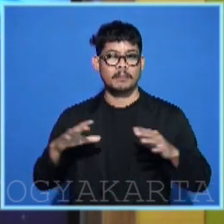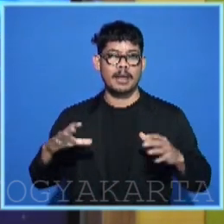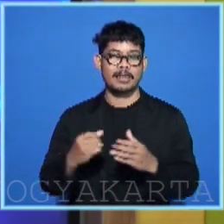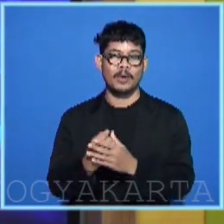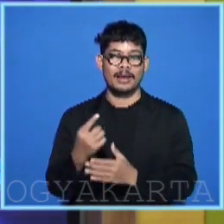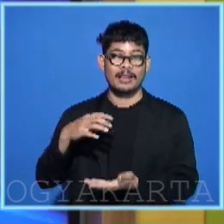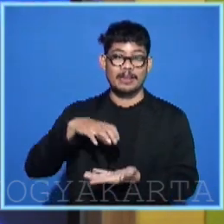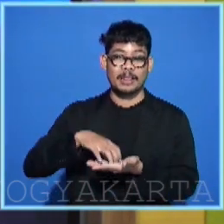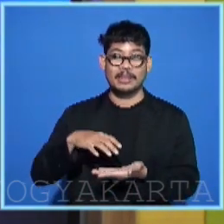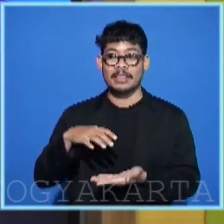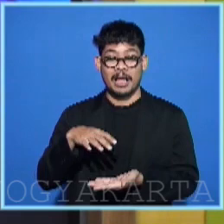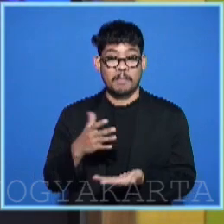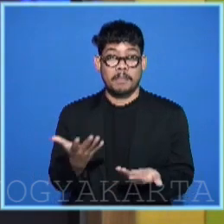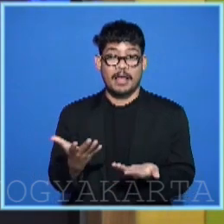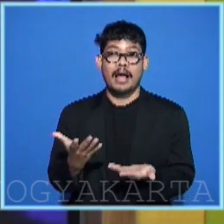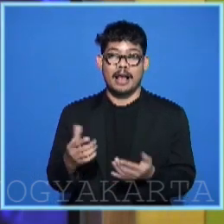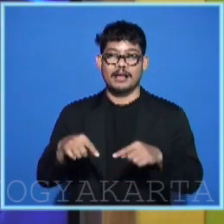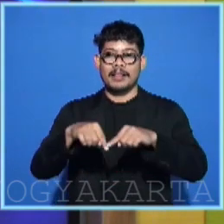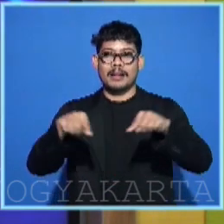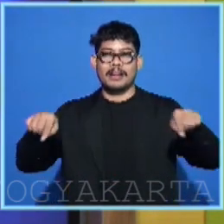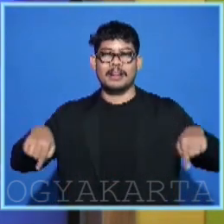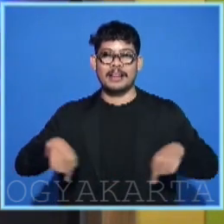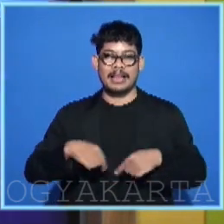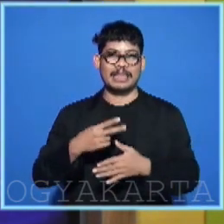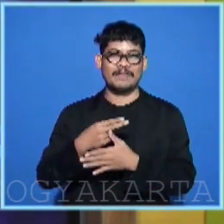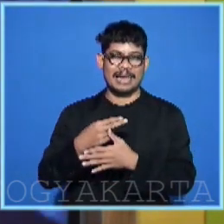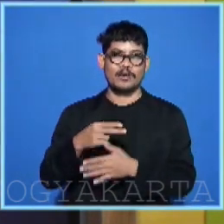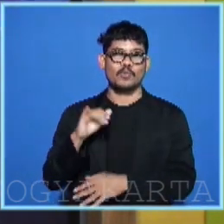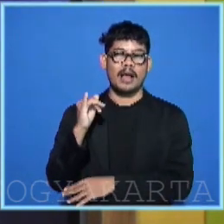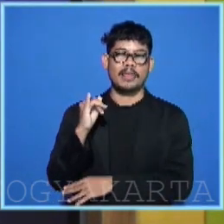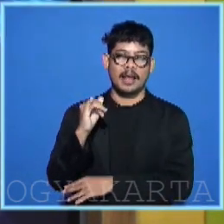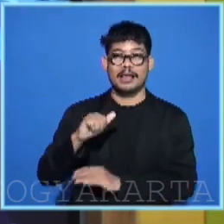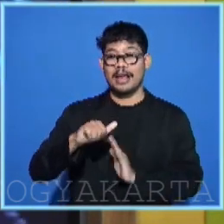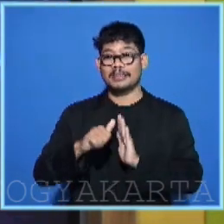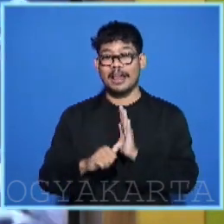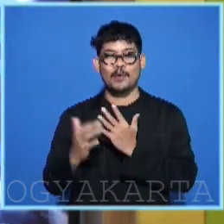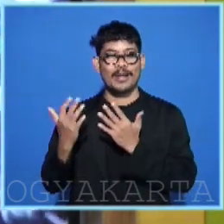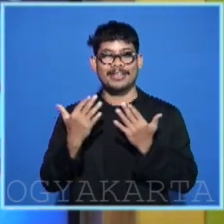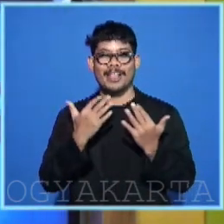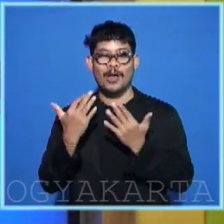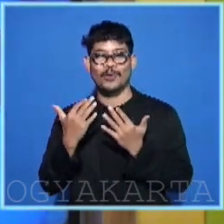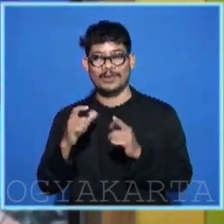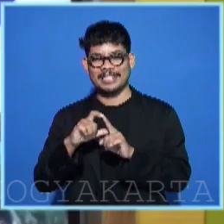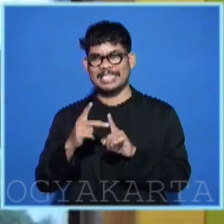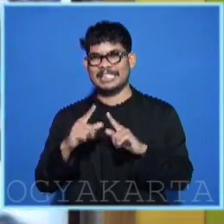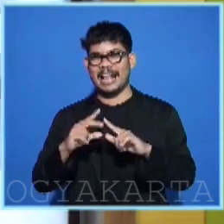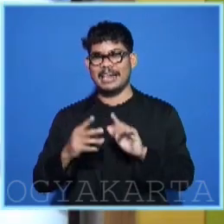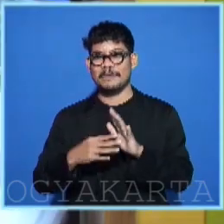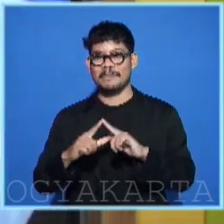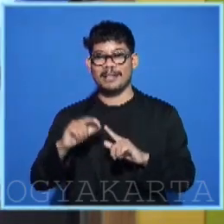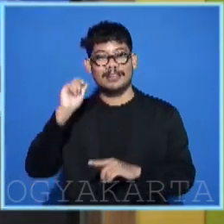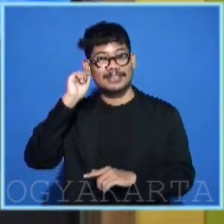di auditorium TVR Yogyakarta acara ini merupakan rangkaian kegiatan hari ulang tahun Dharma wanita persatuan ke-24